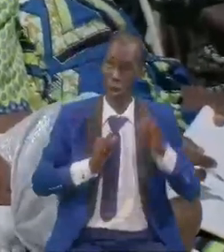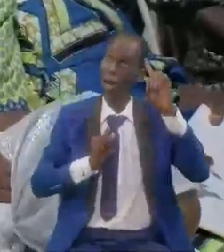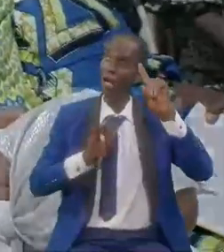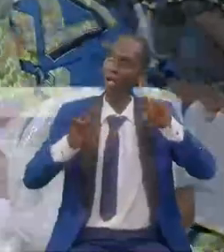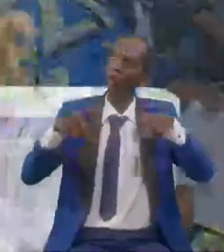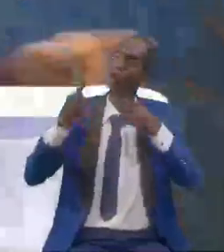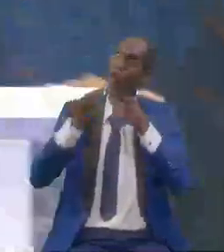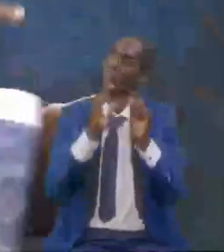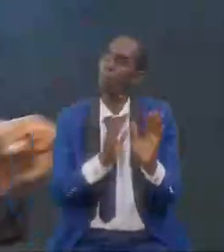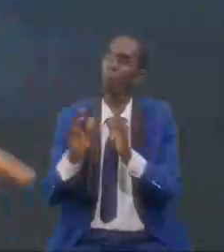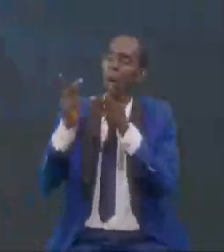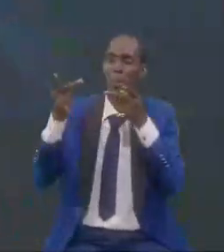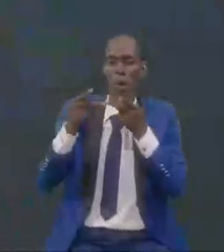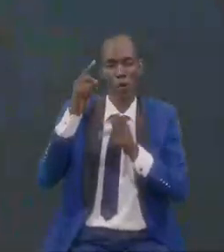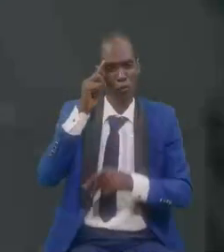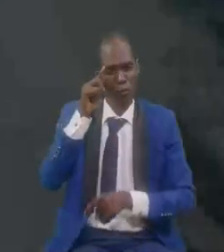une place.